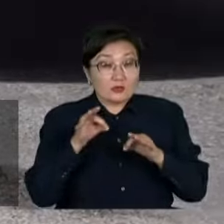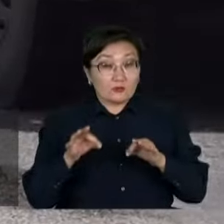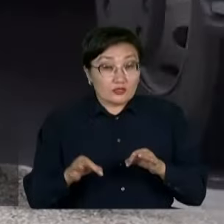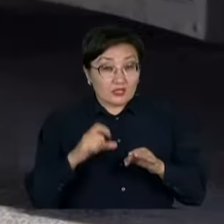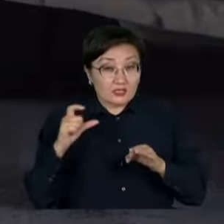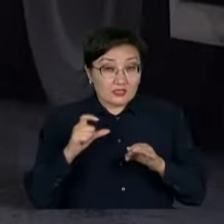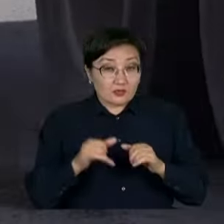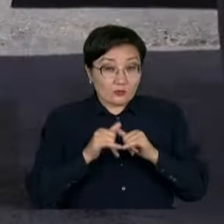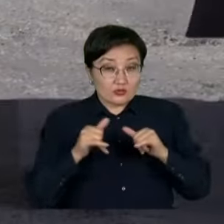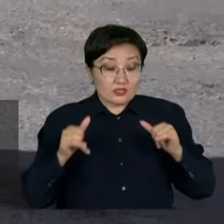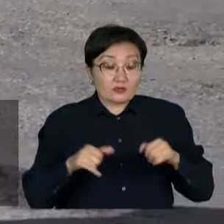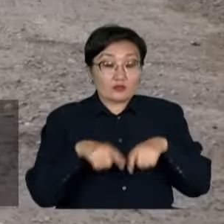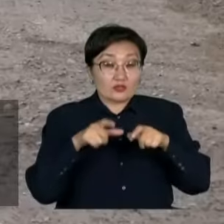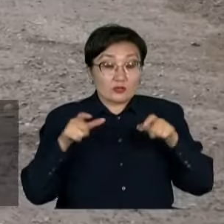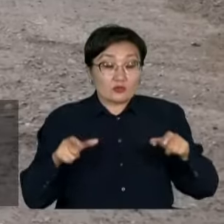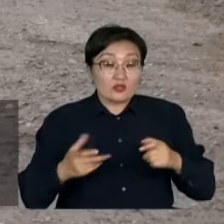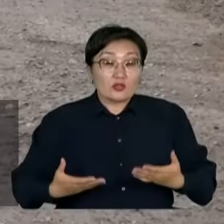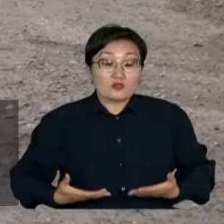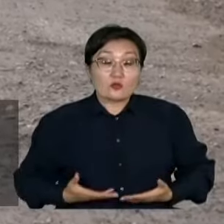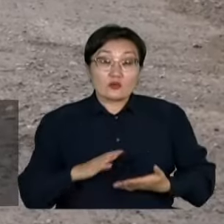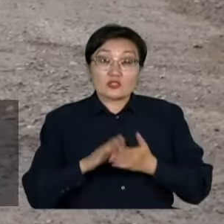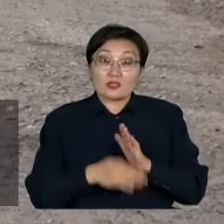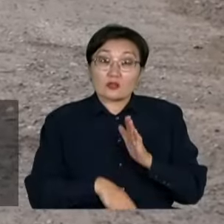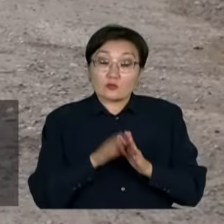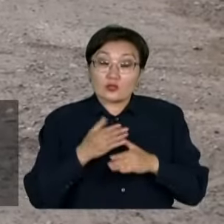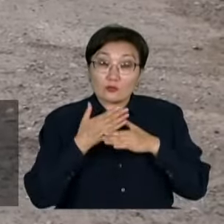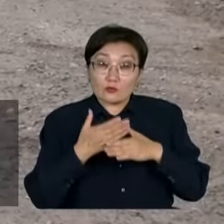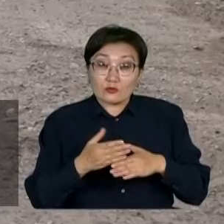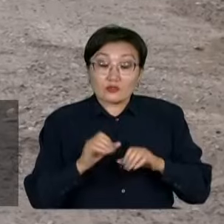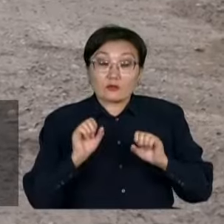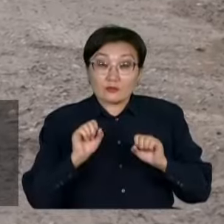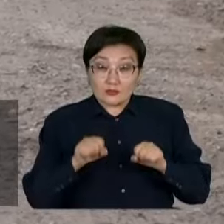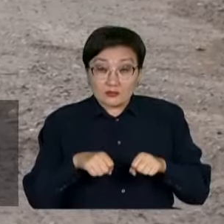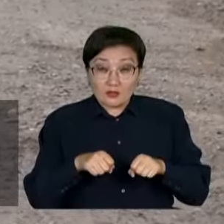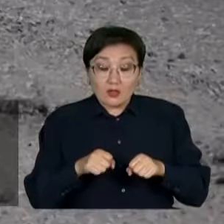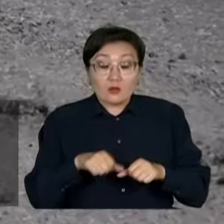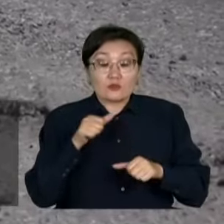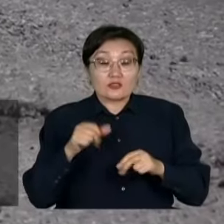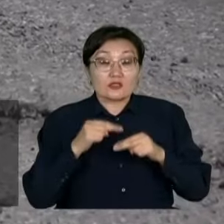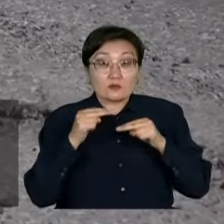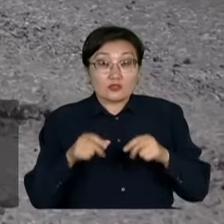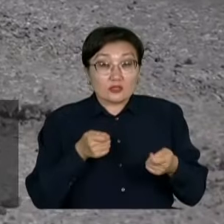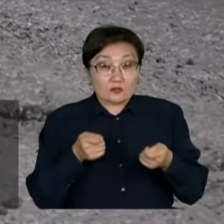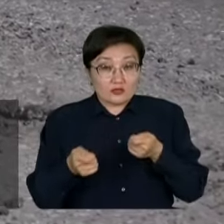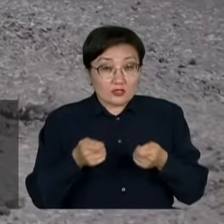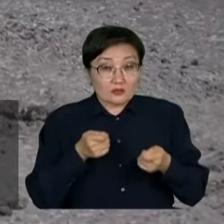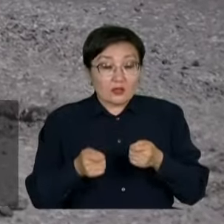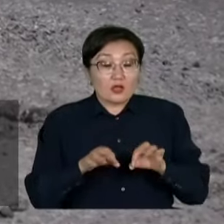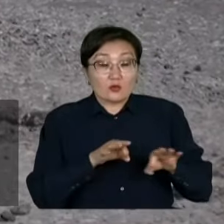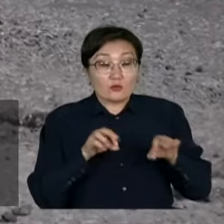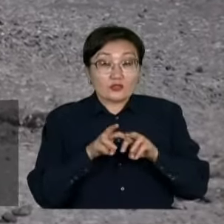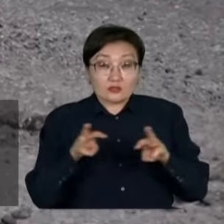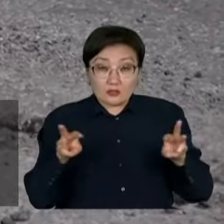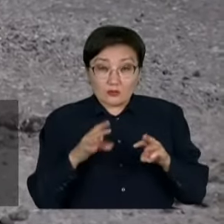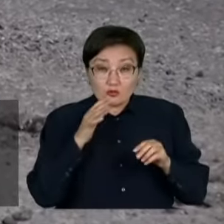экономикасының дамуына және тұрғындарының тұрмыс деңгейін жақсартуға мүмкіндік береді. Осыны баса назарға алған үкімет басшысы көлік министрлігіне